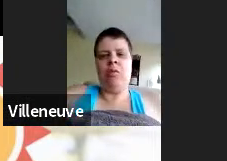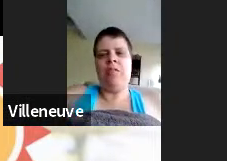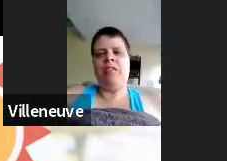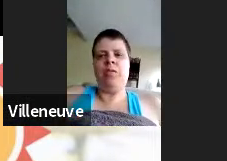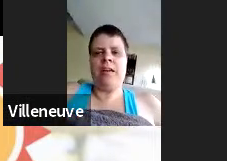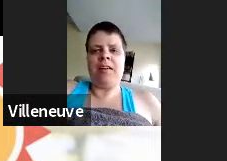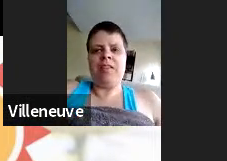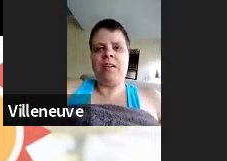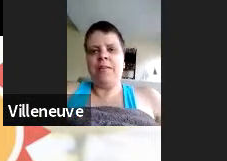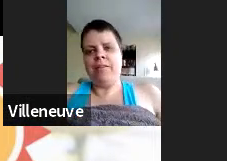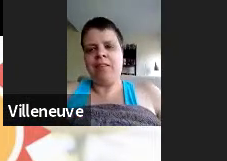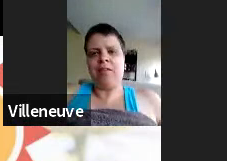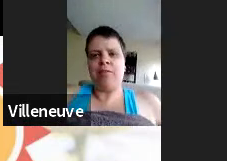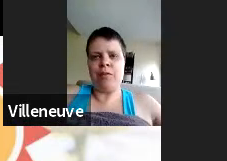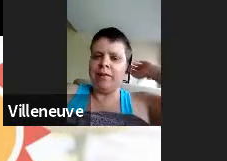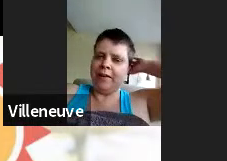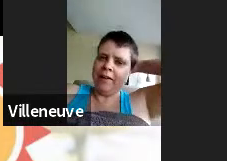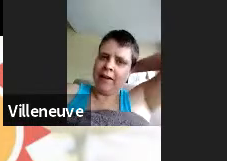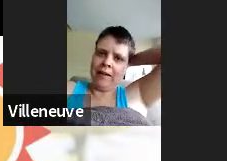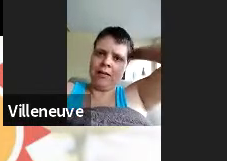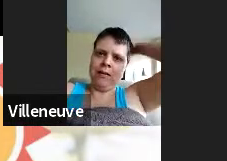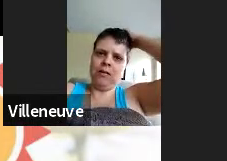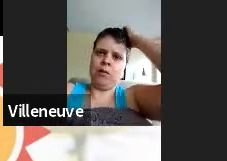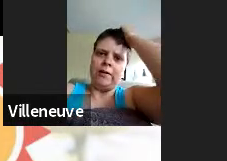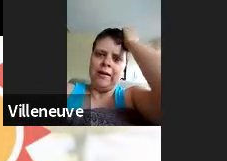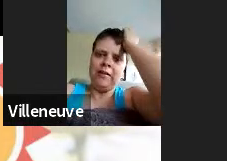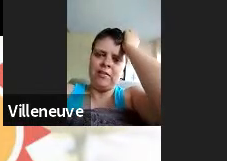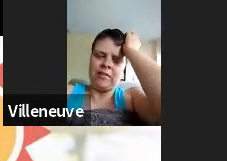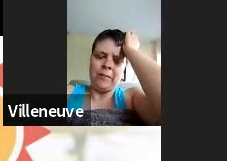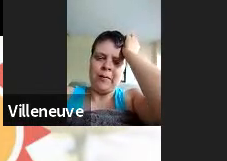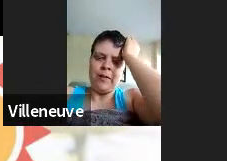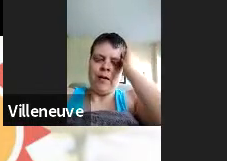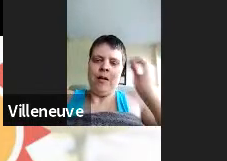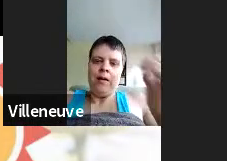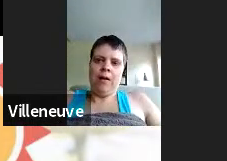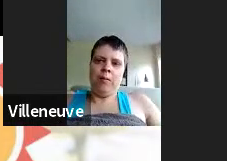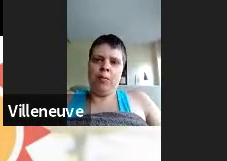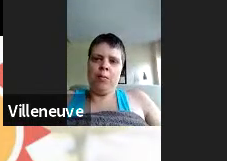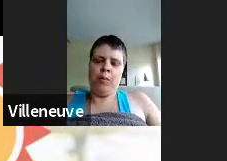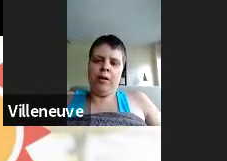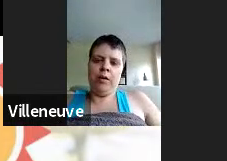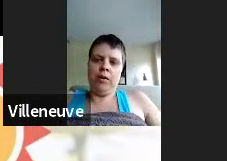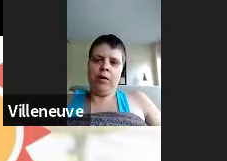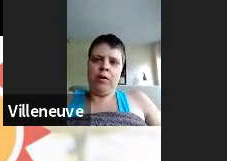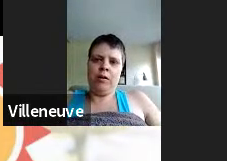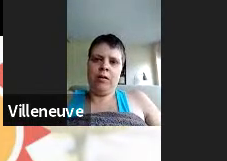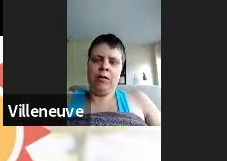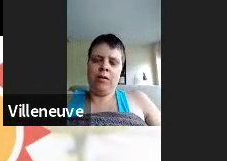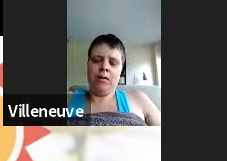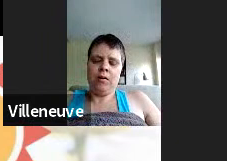Je suis éducatrice en enfance en difficulté à l'école L'Étoile de l'Est. Et puis,